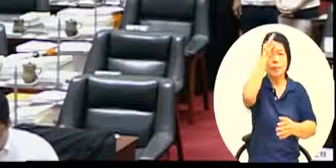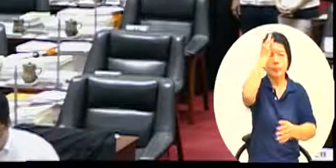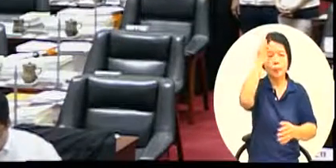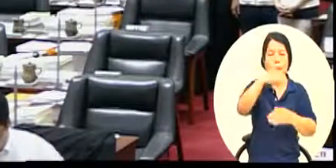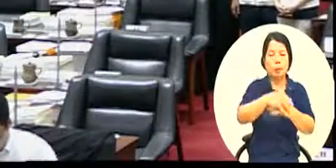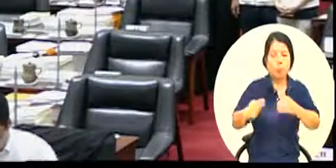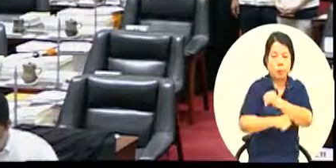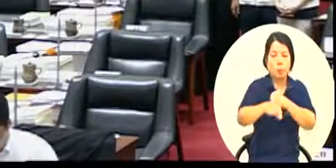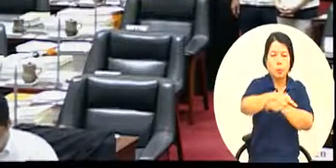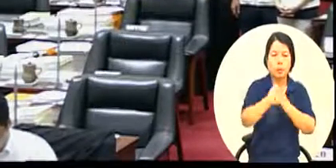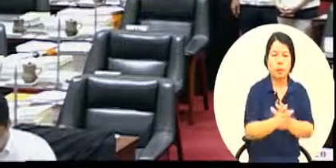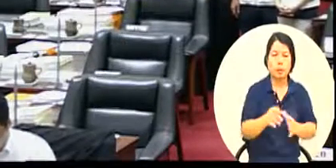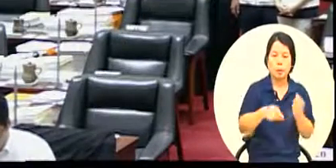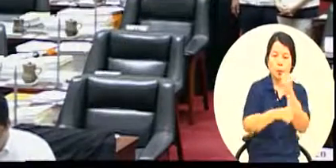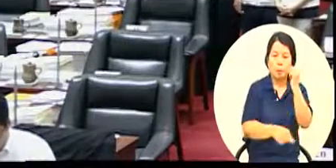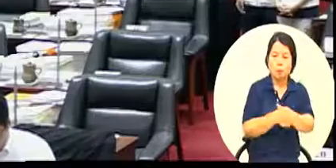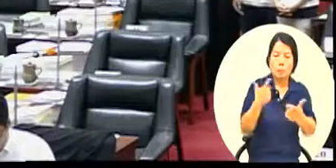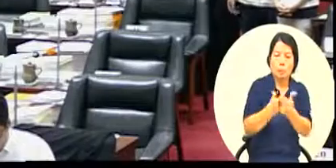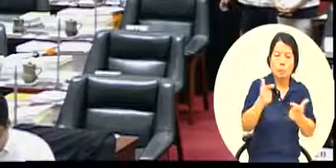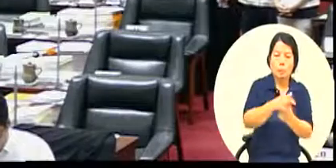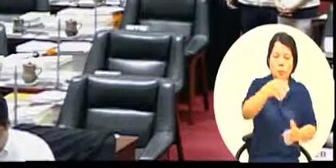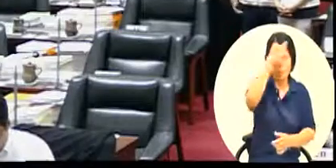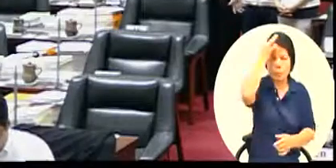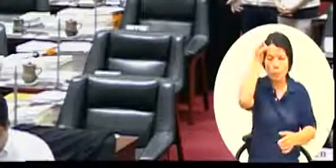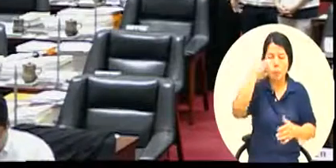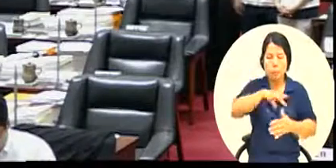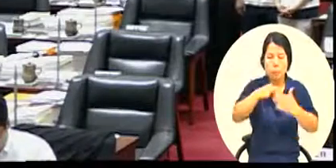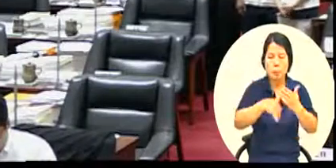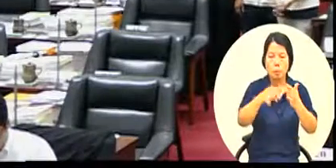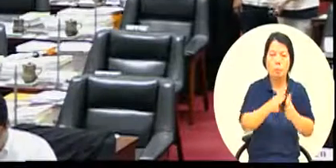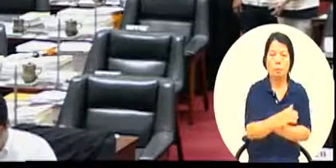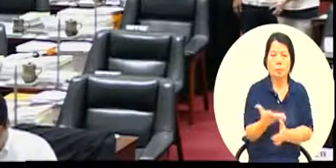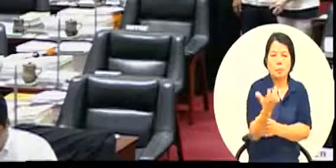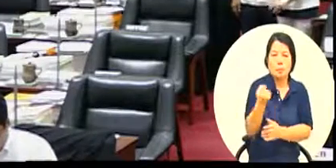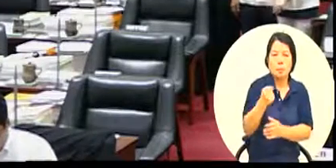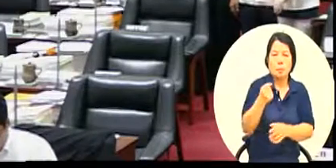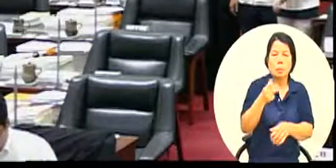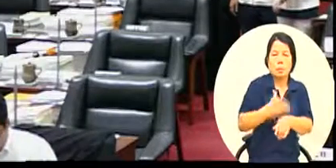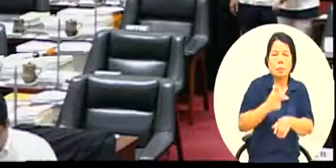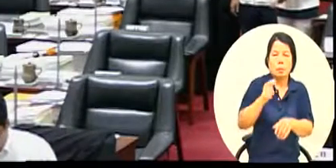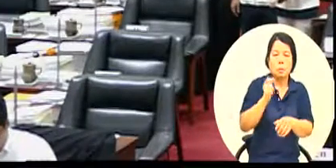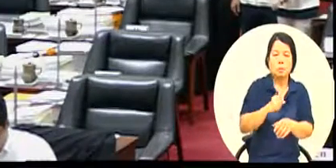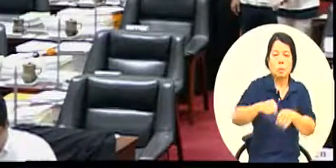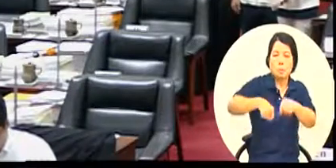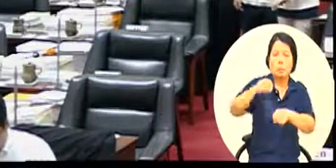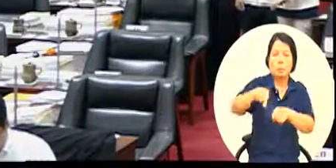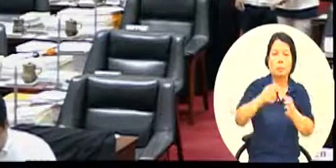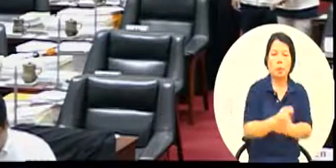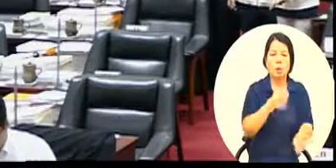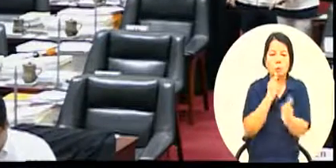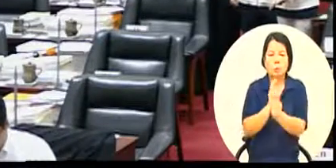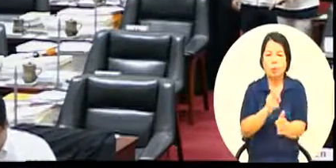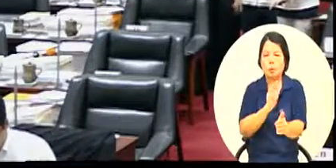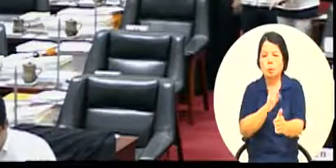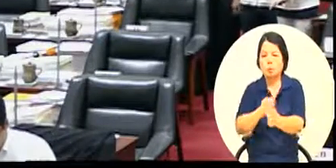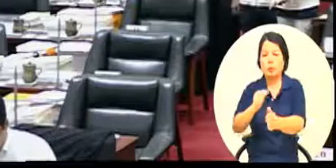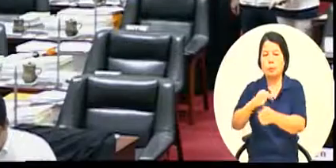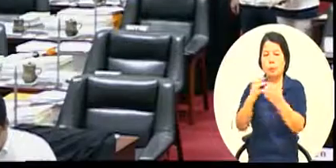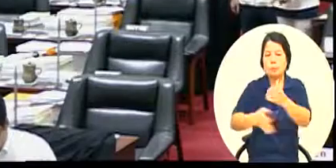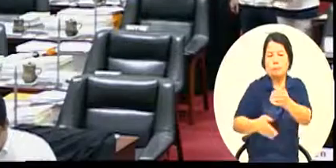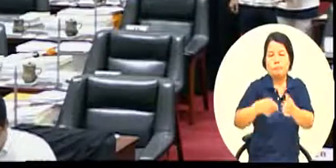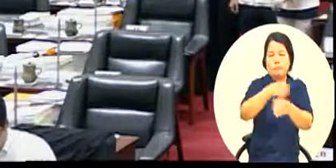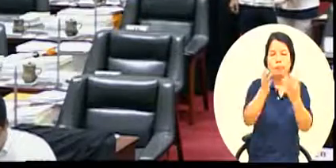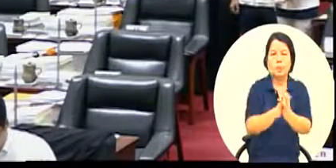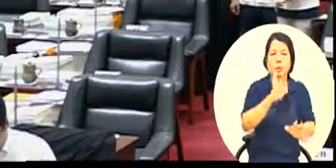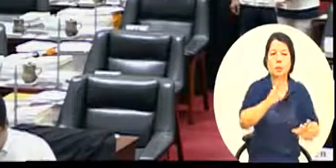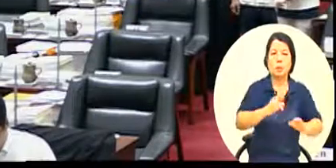院，适用的法律是贪污治罪条例，而统治者的手段呢，是教唆伪证，压人取供，任意